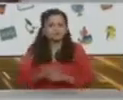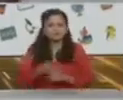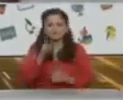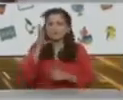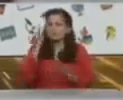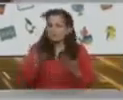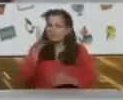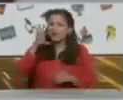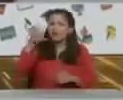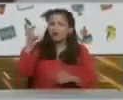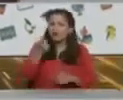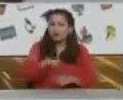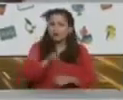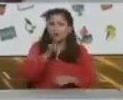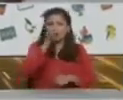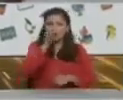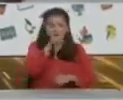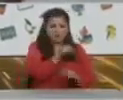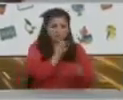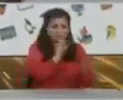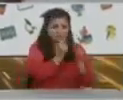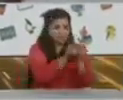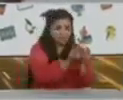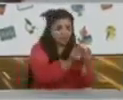एक दीप से जले दूसरा।